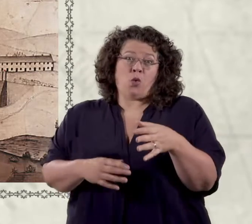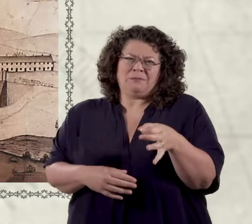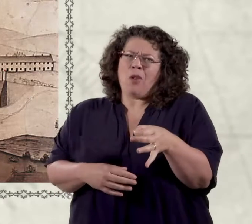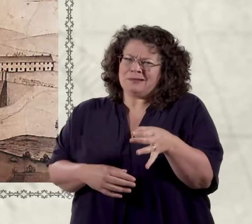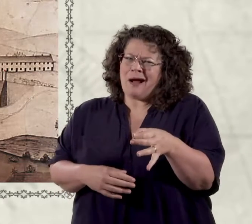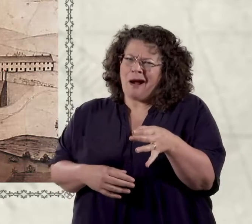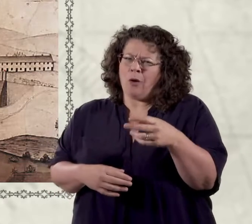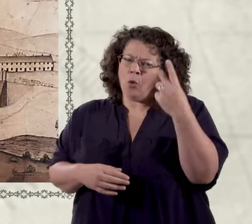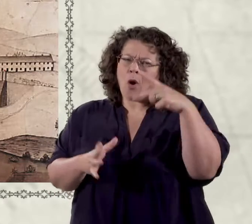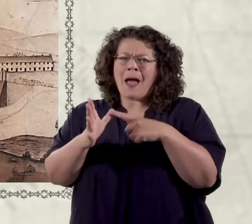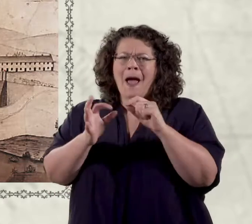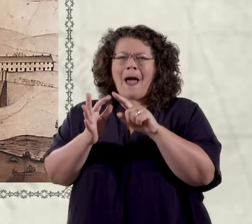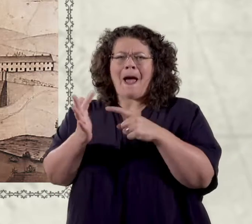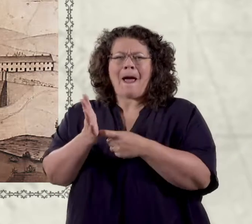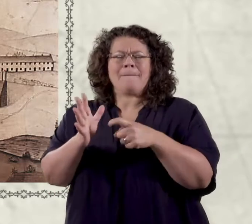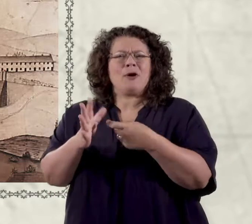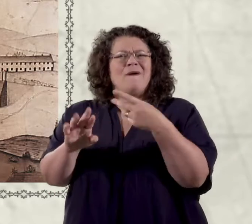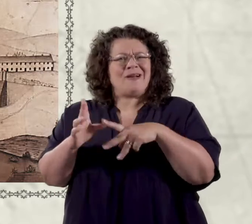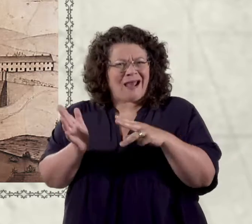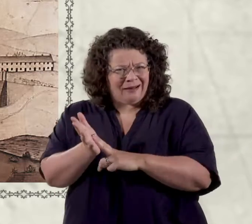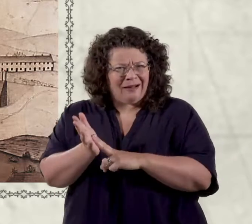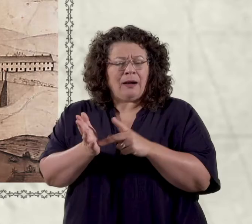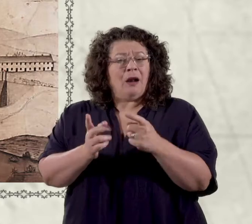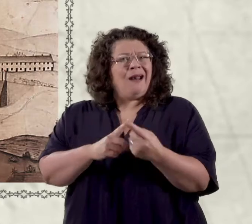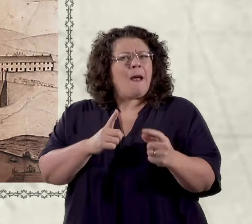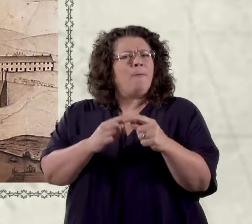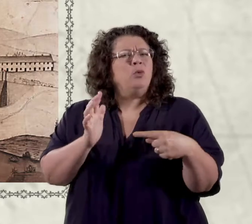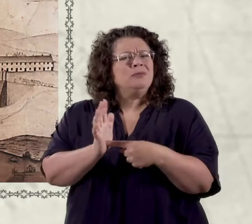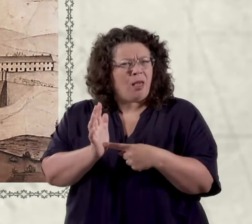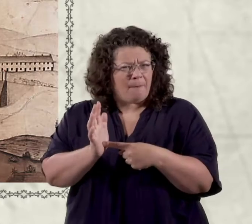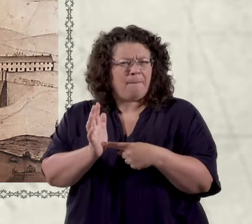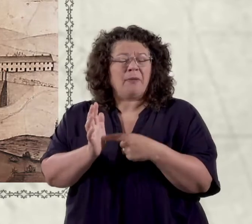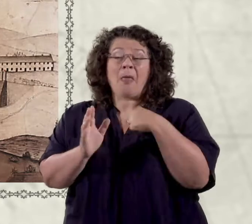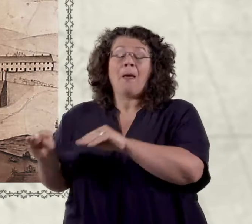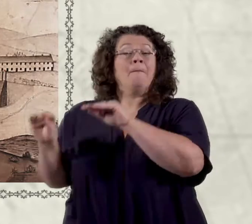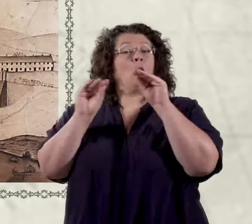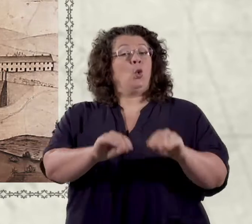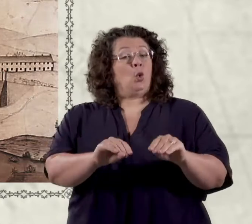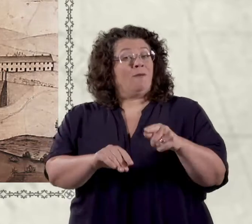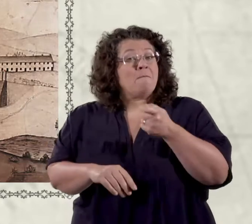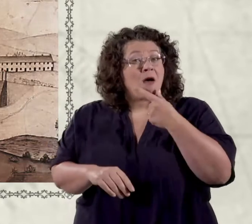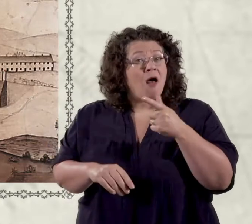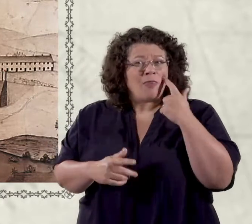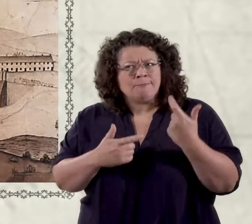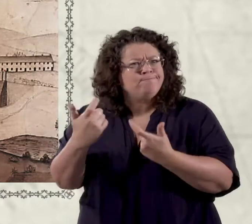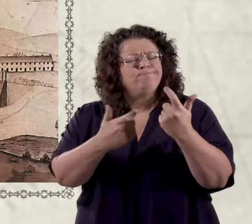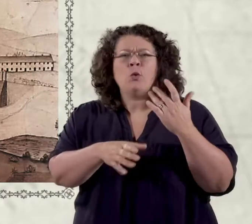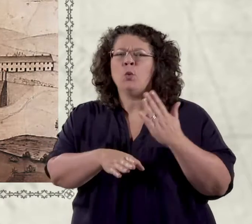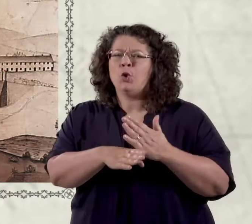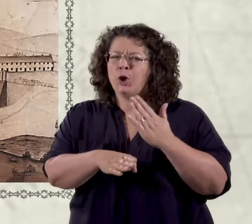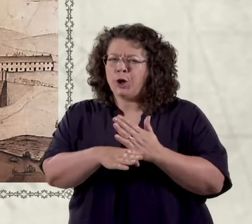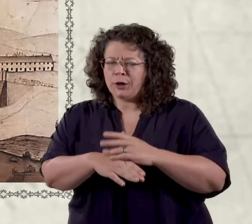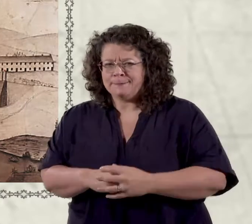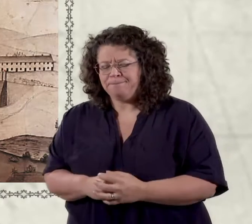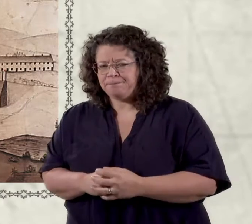Merthyr, na. Ges i fy ngeni mewn pentref o'r enw Aberafan, ger Port Talbot, a symudes i Merthyr Tudful i chwilio